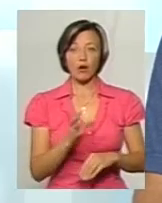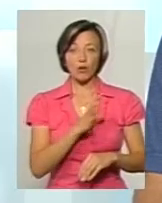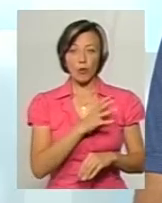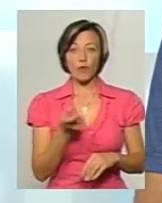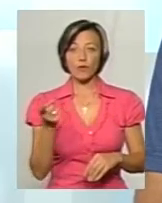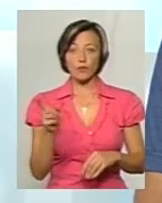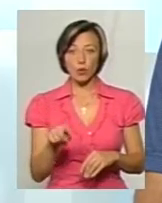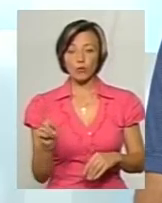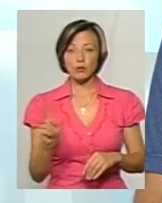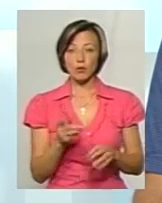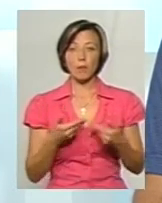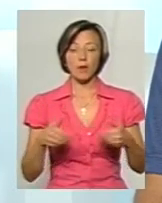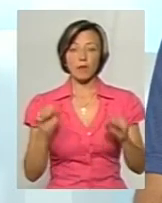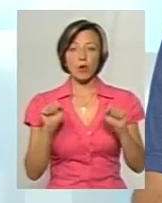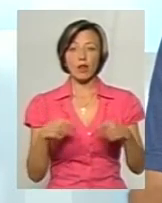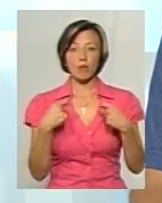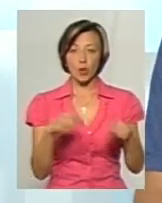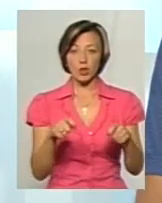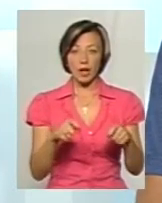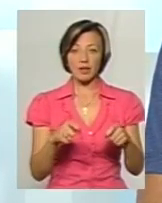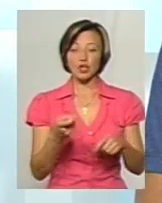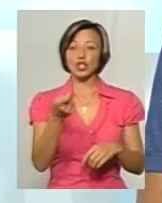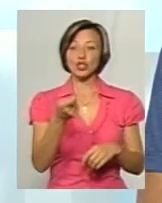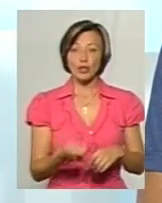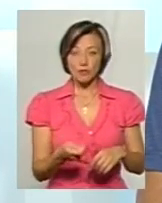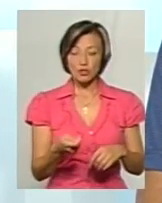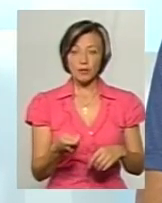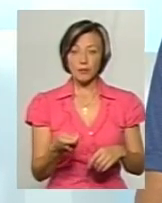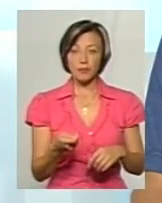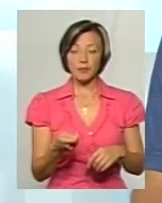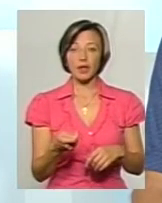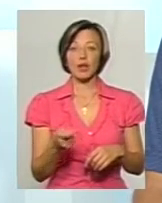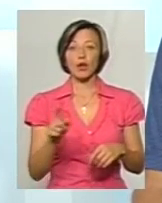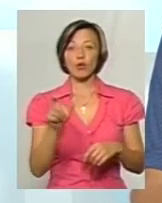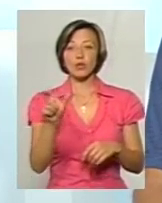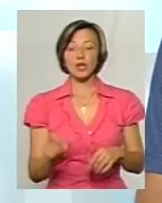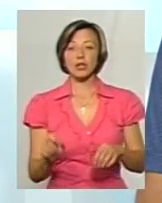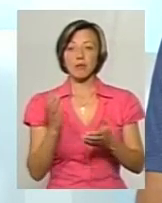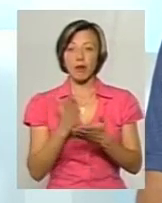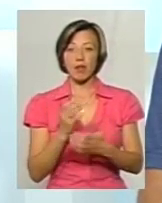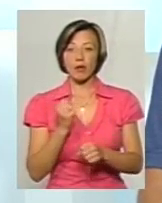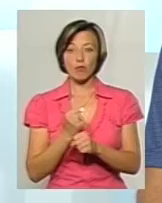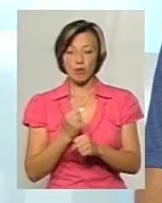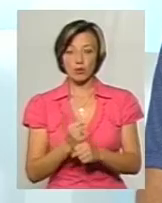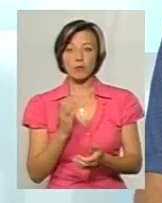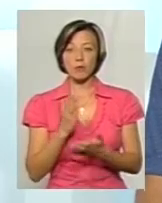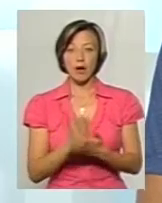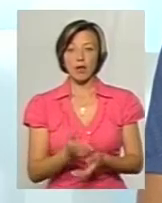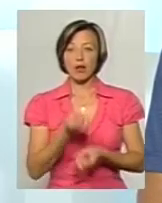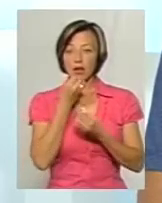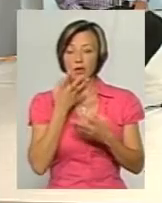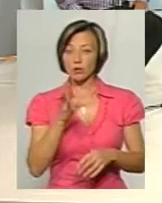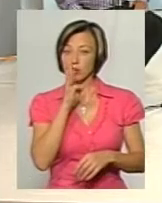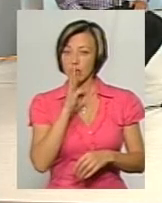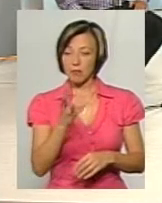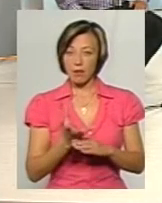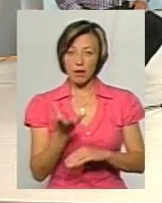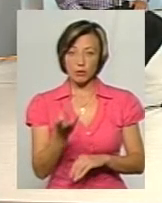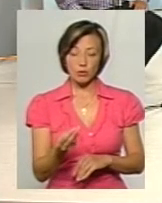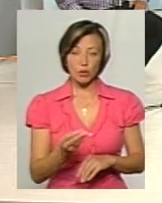тому, щоб ми могли продати якнайдешевше, щоб людина мала роботу і мала гідну заробітну